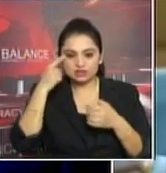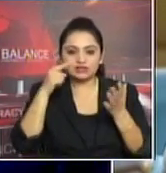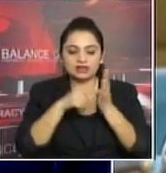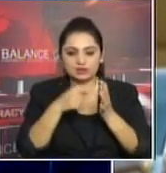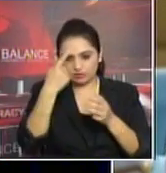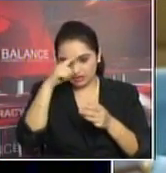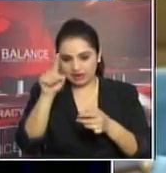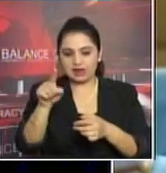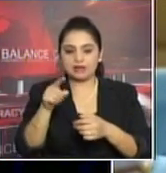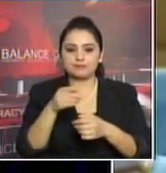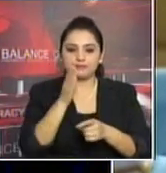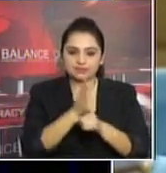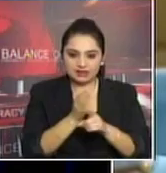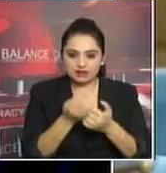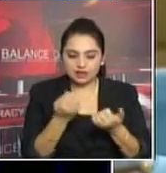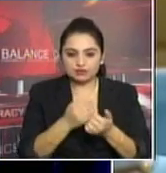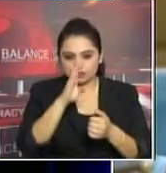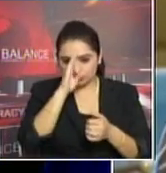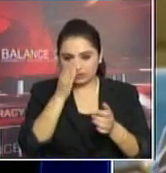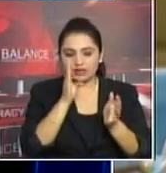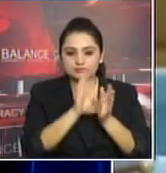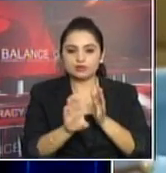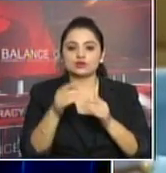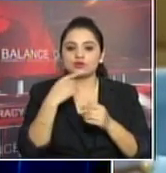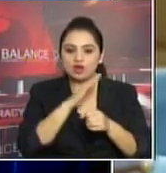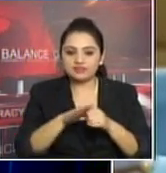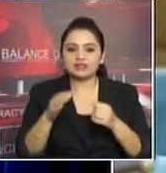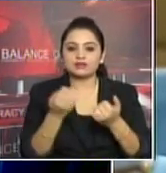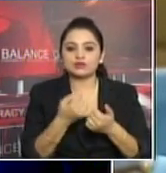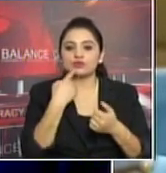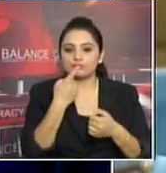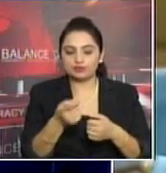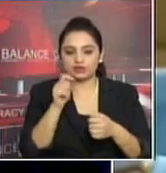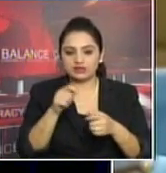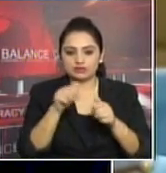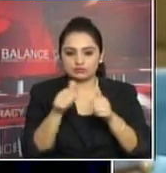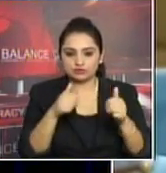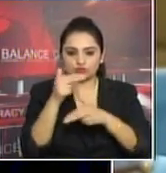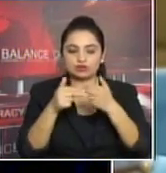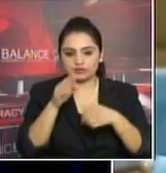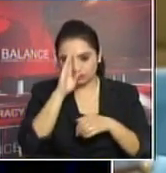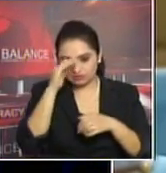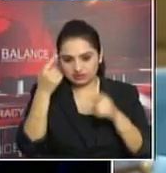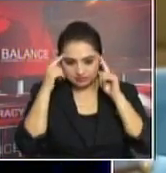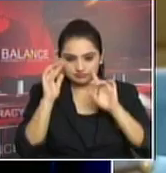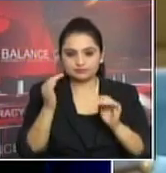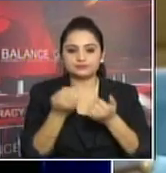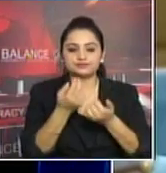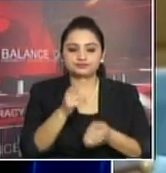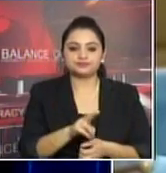लिने र हत्या गर्ने काम सरकारबाट भएको भन्दै सांसद सिंहले कानून अनुसार चल्न सरकारलाई चेतावनी